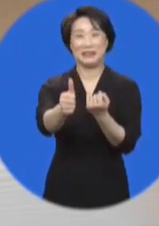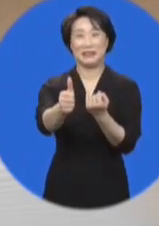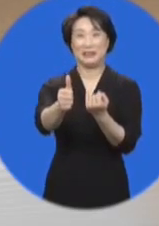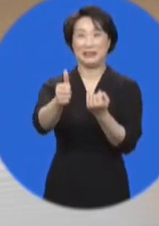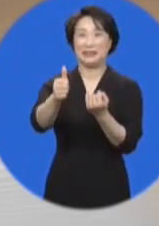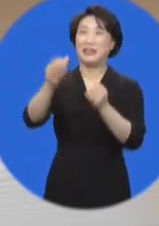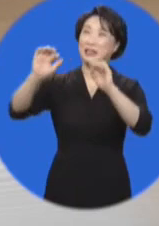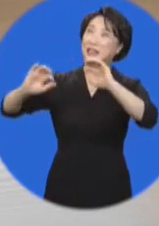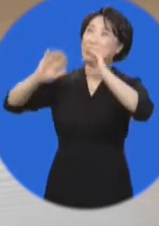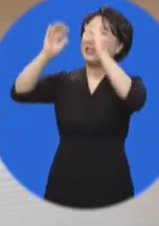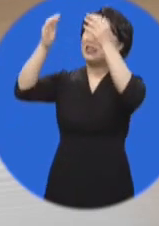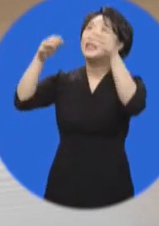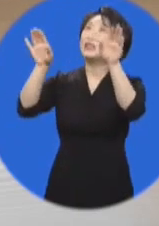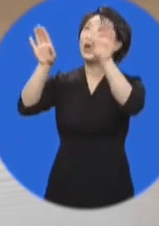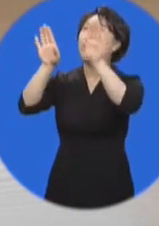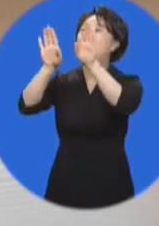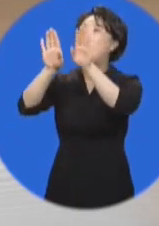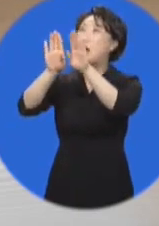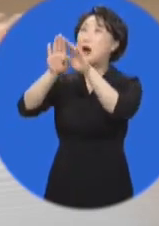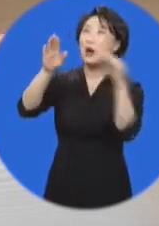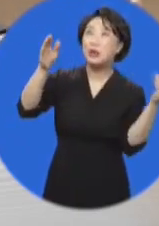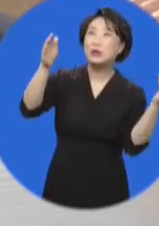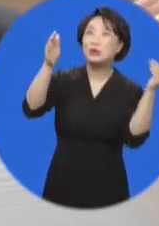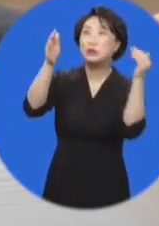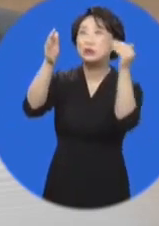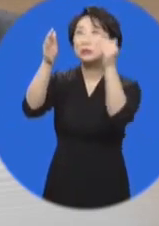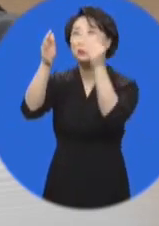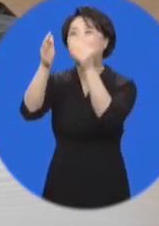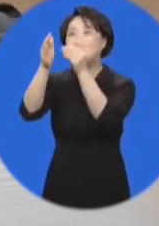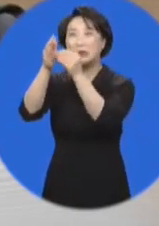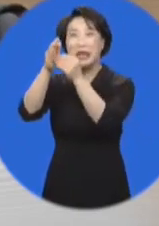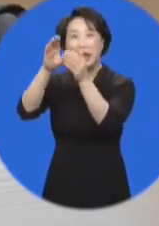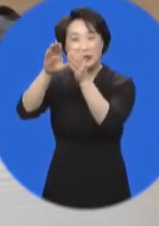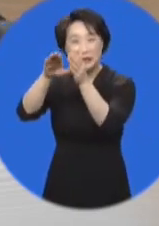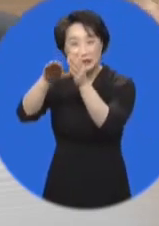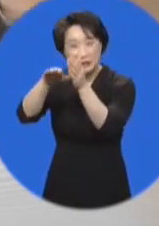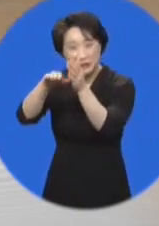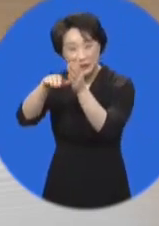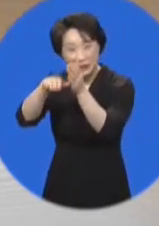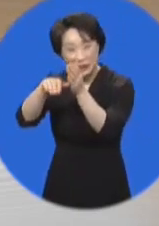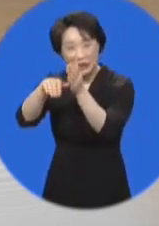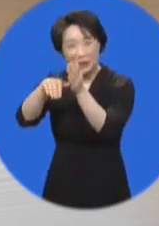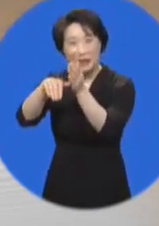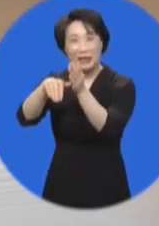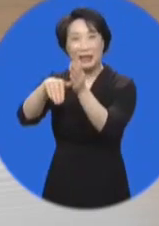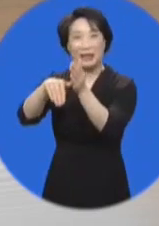천국 문에 이를